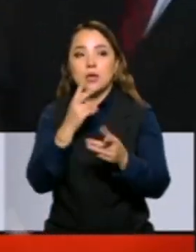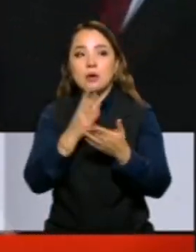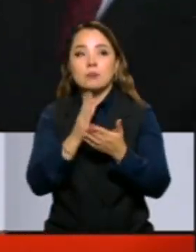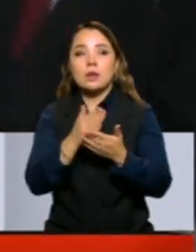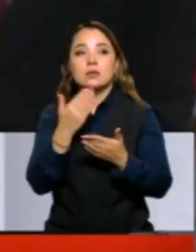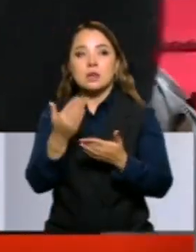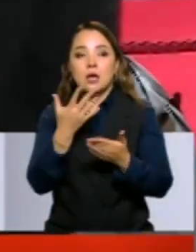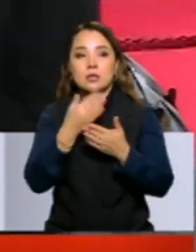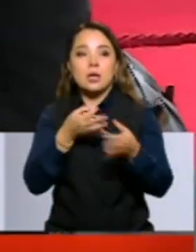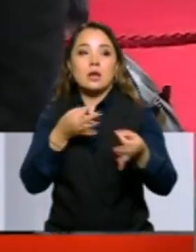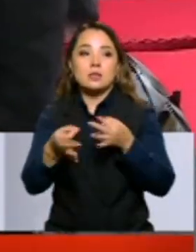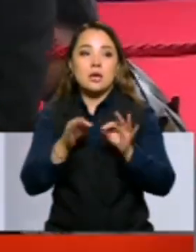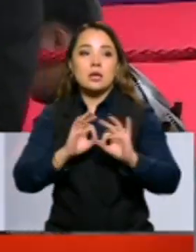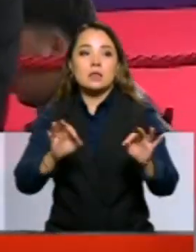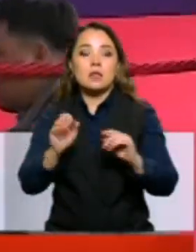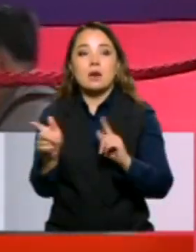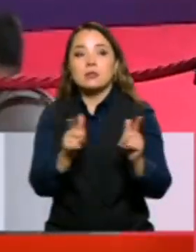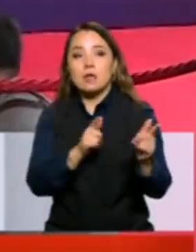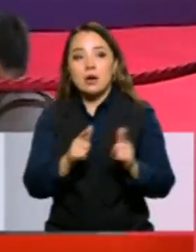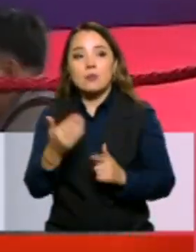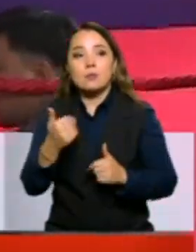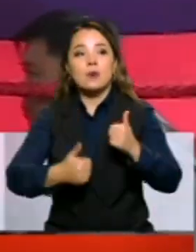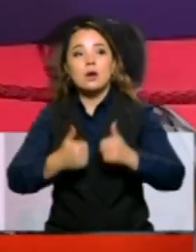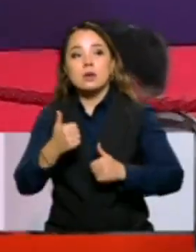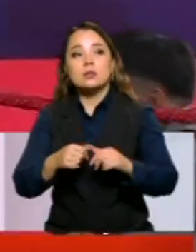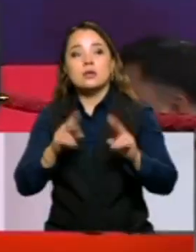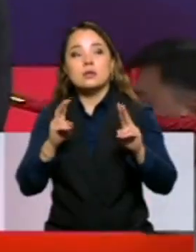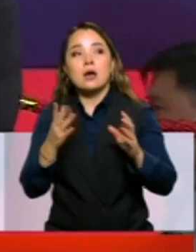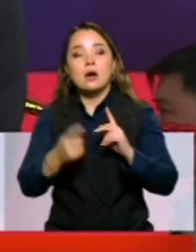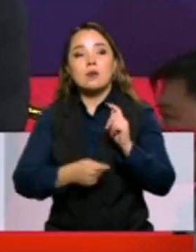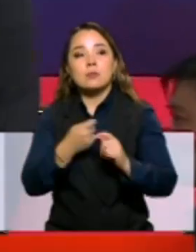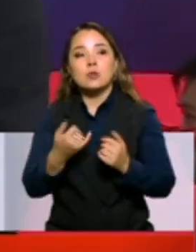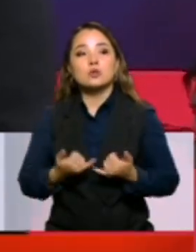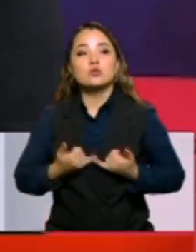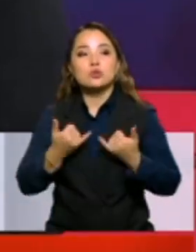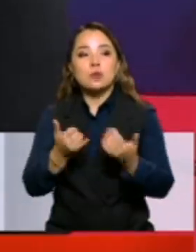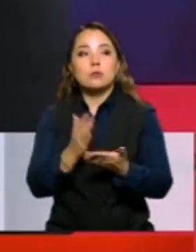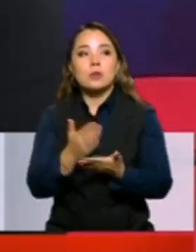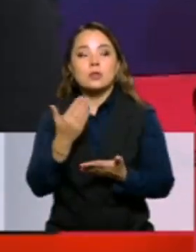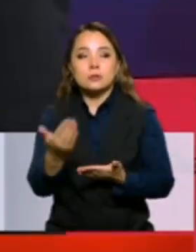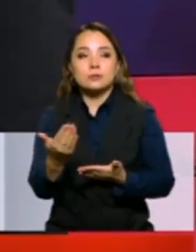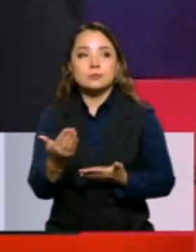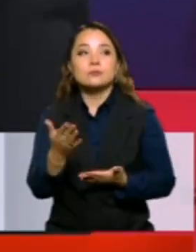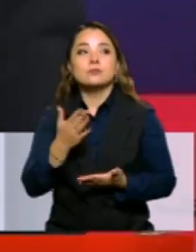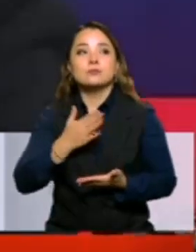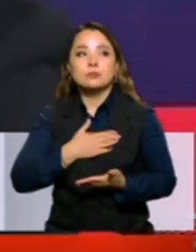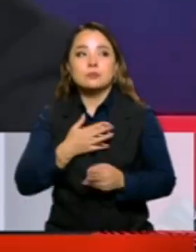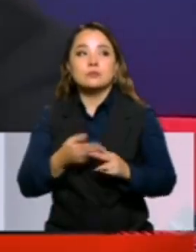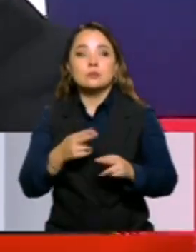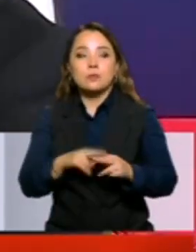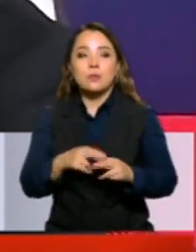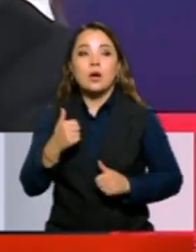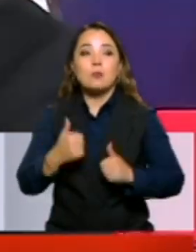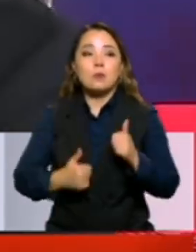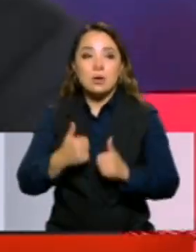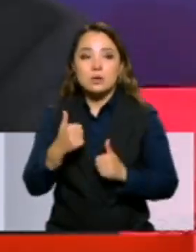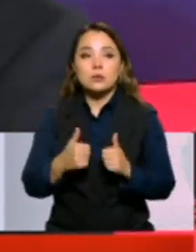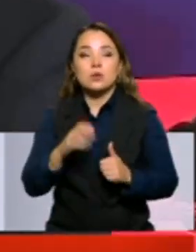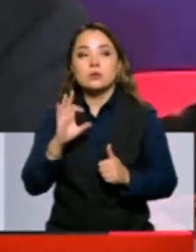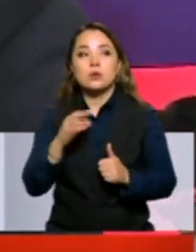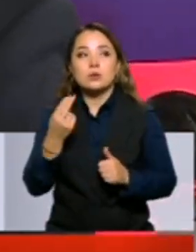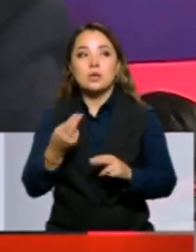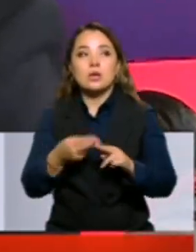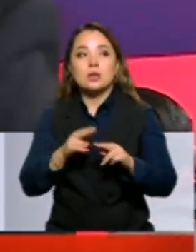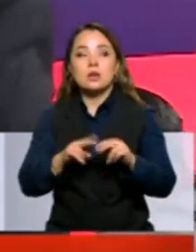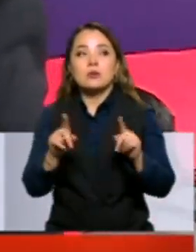сұхбат беруге дайын. Байқауға қандай материалыңызды ұсындыңыз? Мен бұл байқауға әлеумет тақырыптан